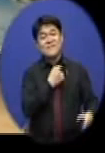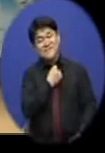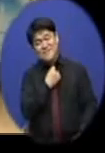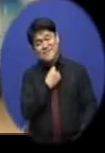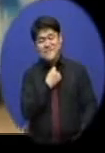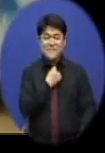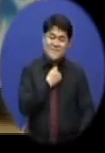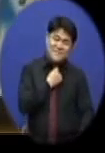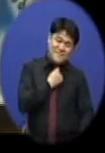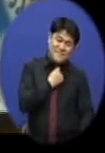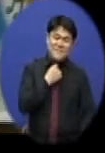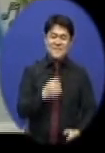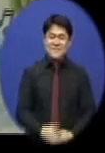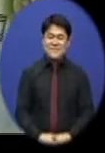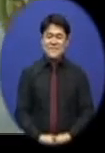살아갈래.